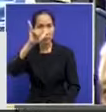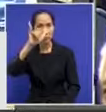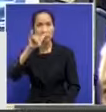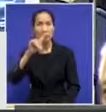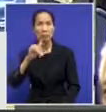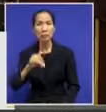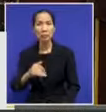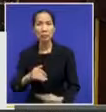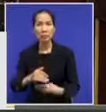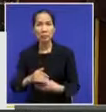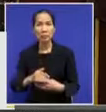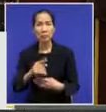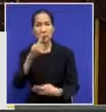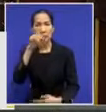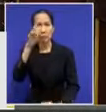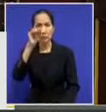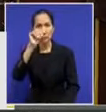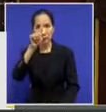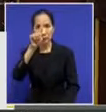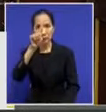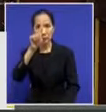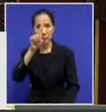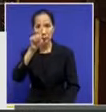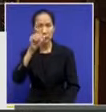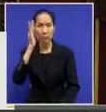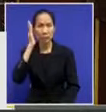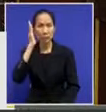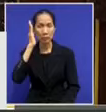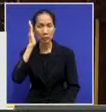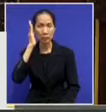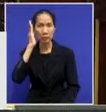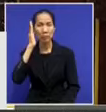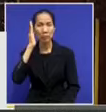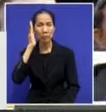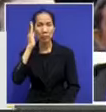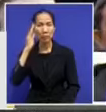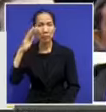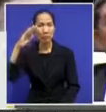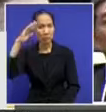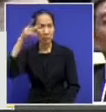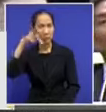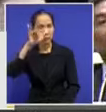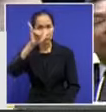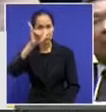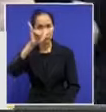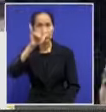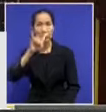ครับ 141พลเรือเอกชุมนุมอาจวง พลเอกประยุทธ์จันทร์โอชา